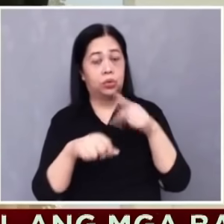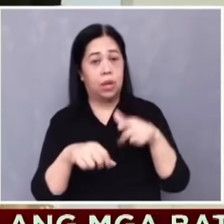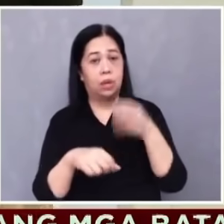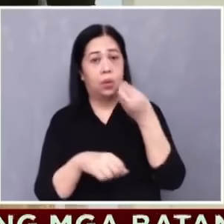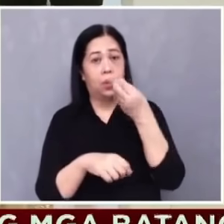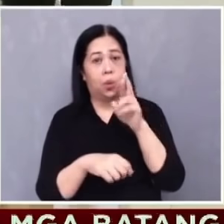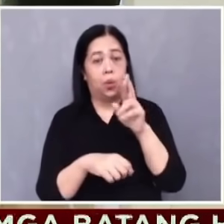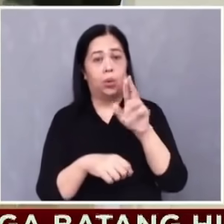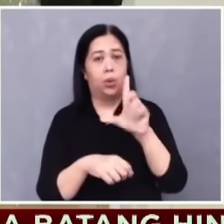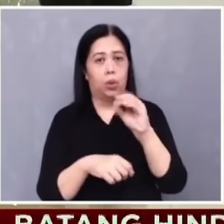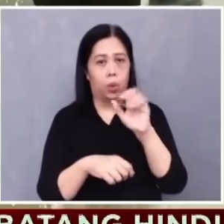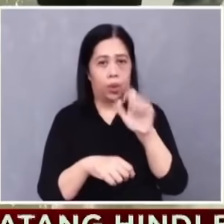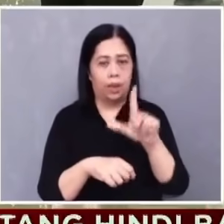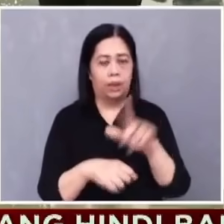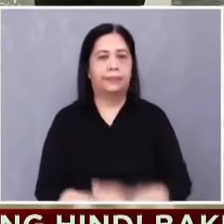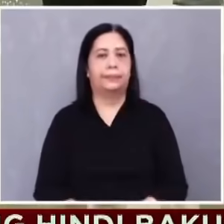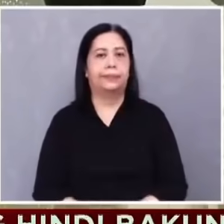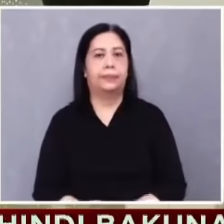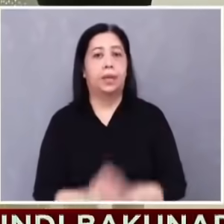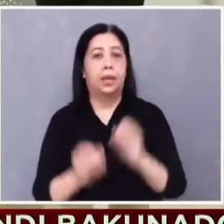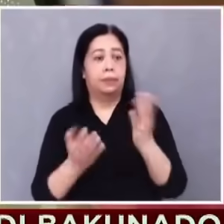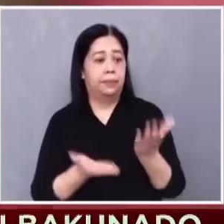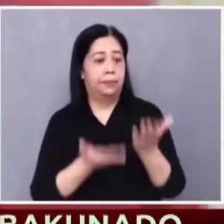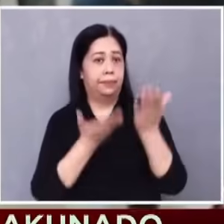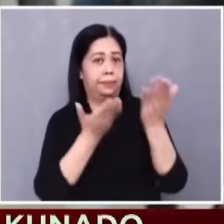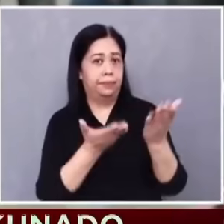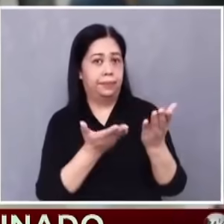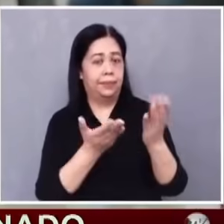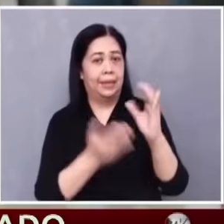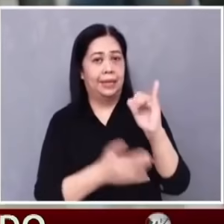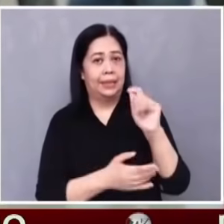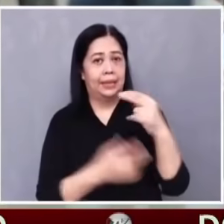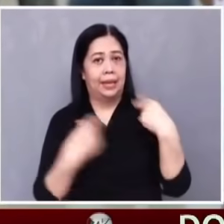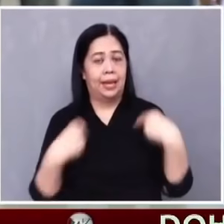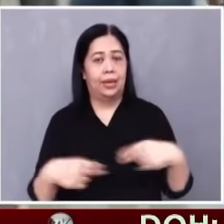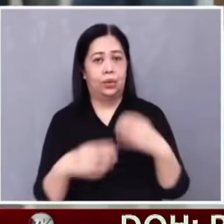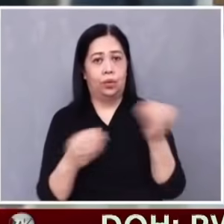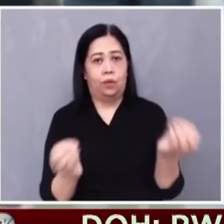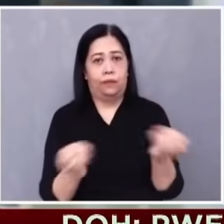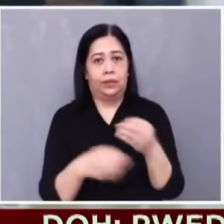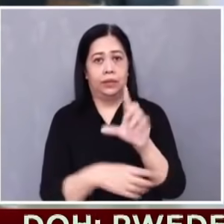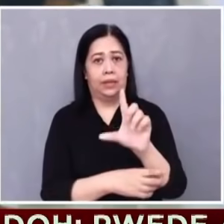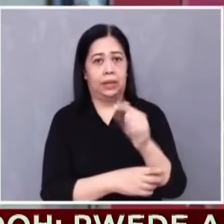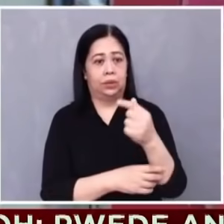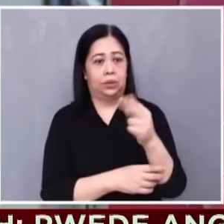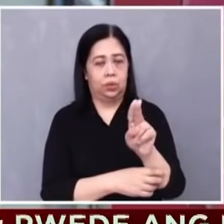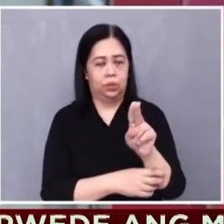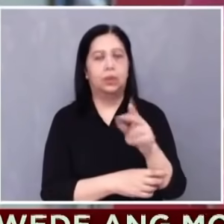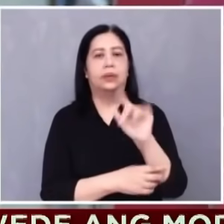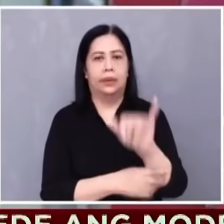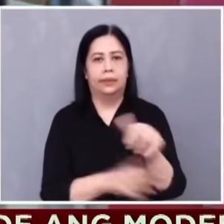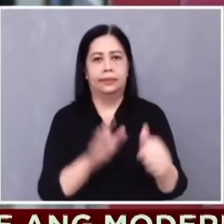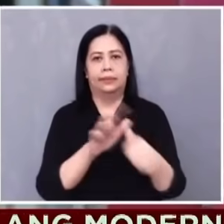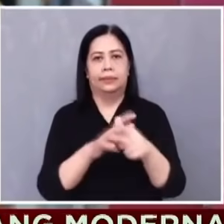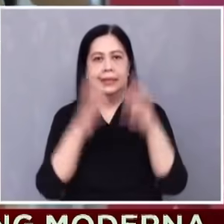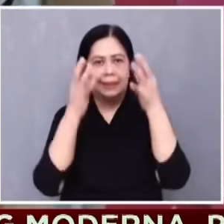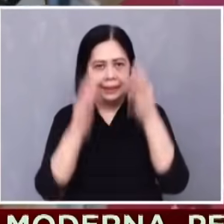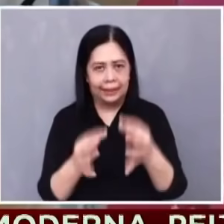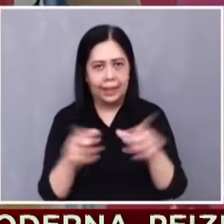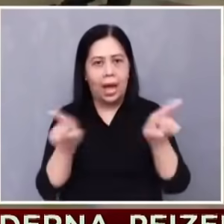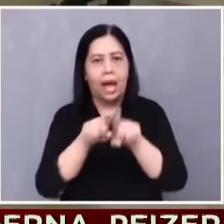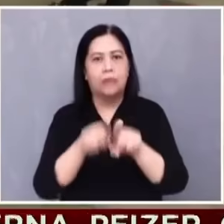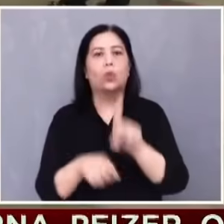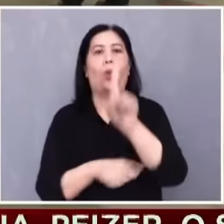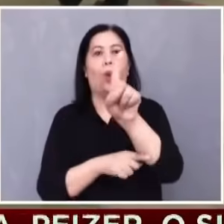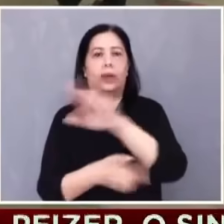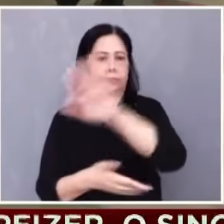local. Kapag may rekomendasyon na ang city health officers ng mga LGU, saka magpapasya as one ang Metro